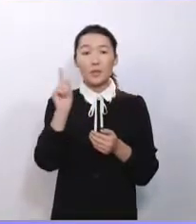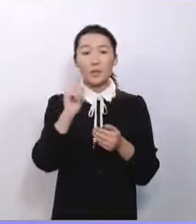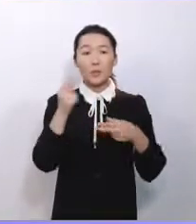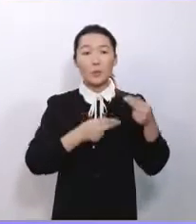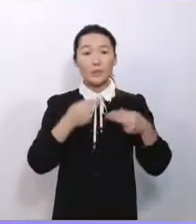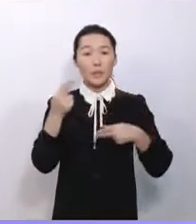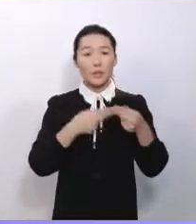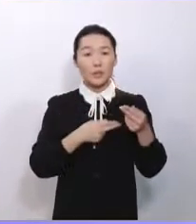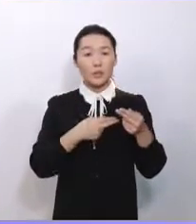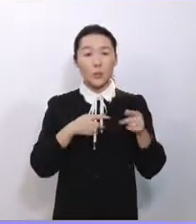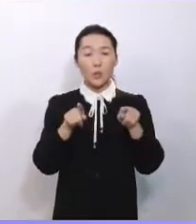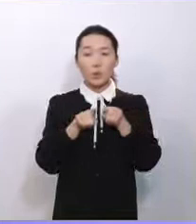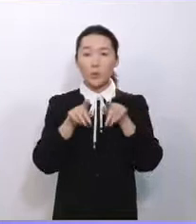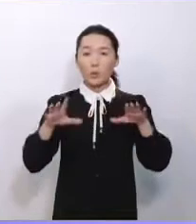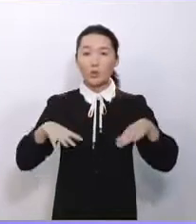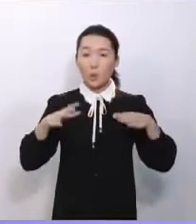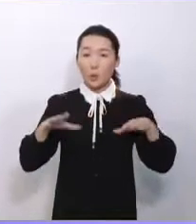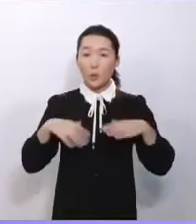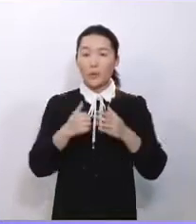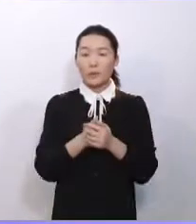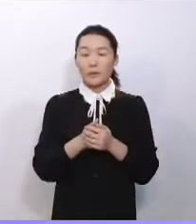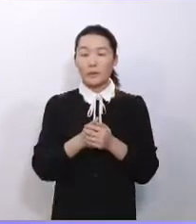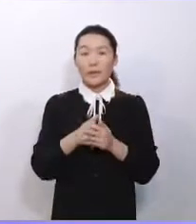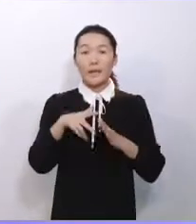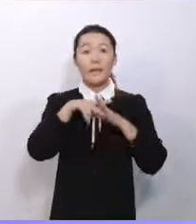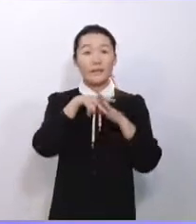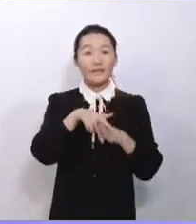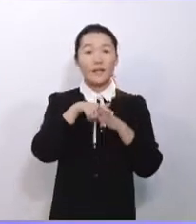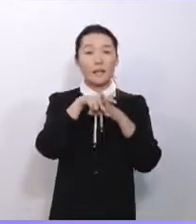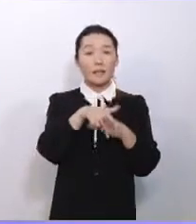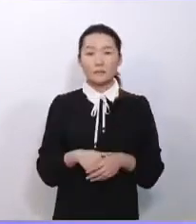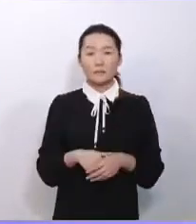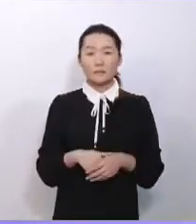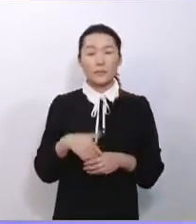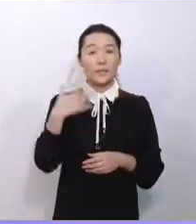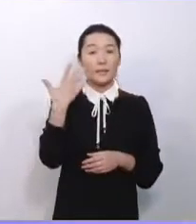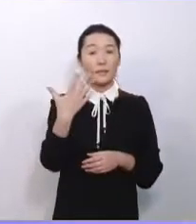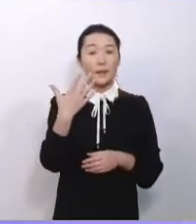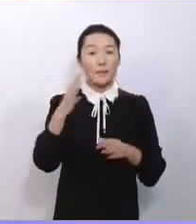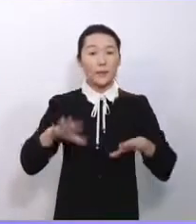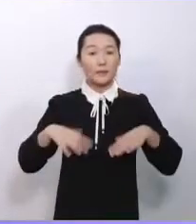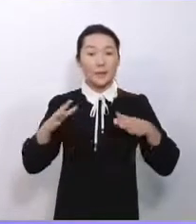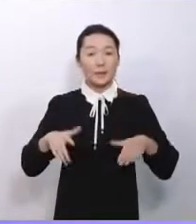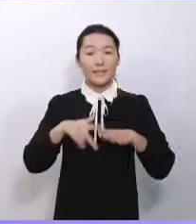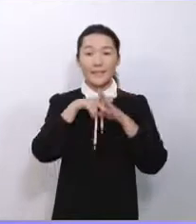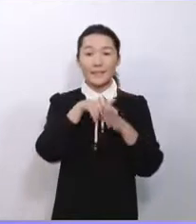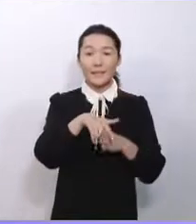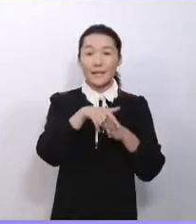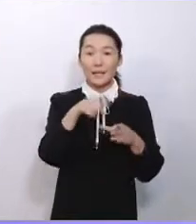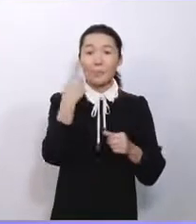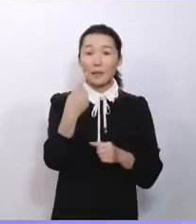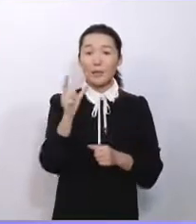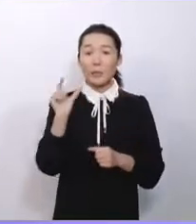изображено? Тоже кони, а на них всадники. На 5 коней сели по